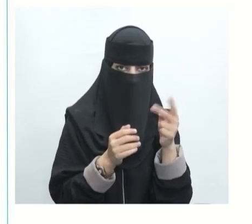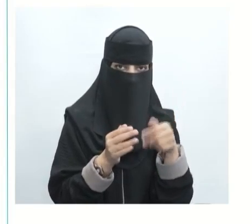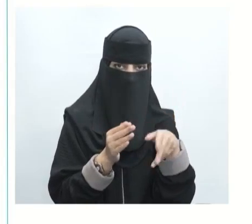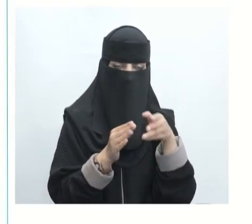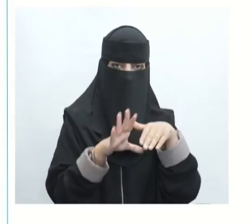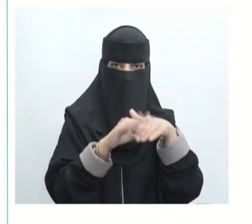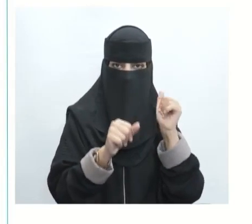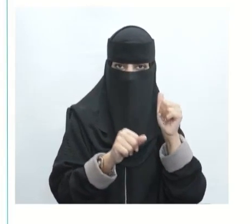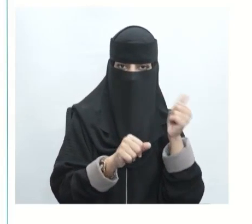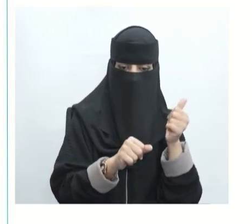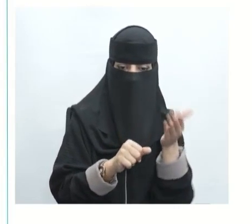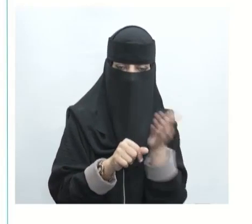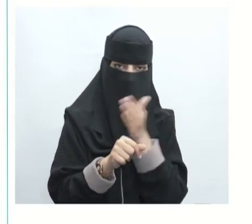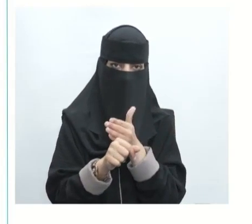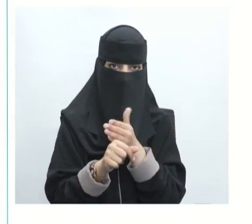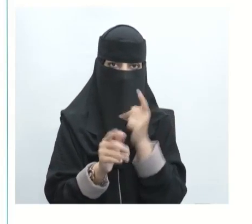حكم ما قبل.